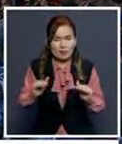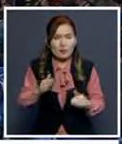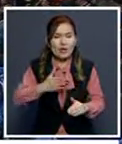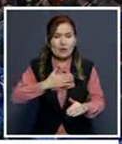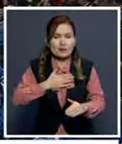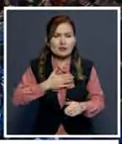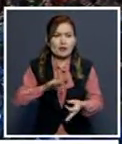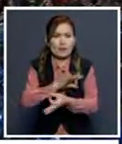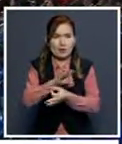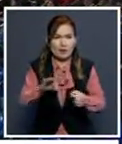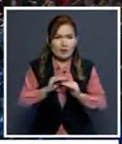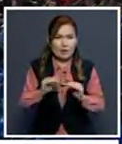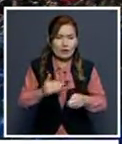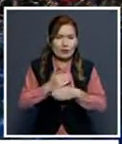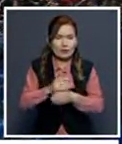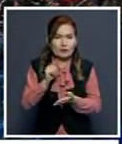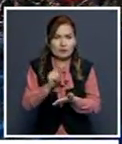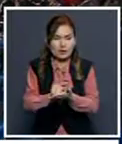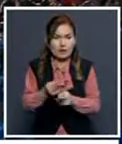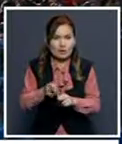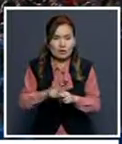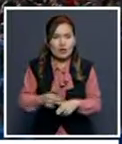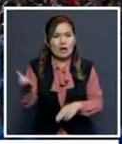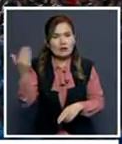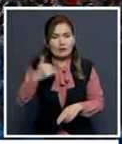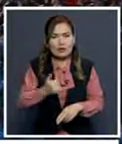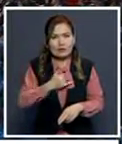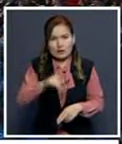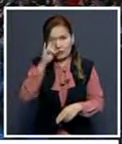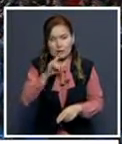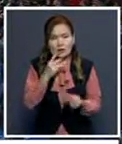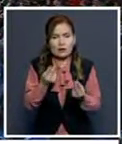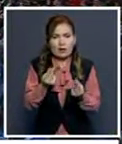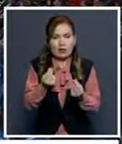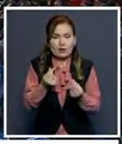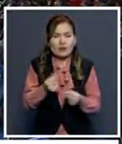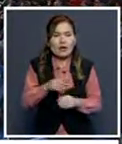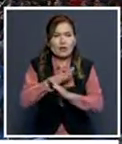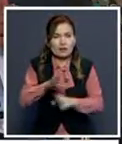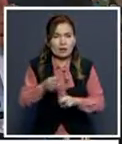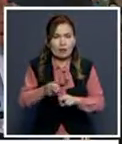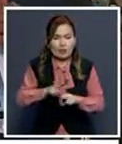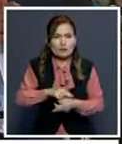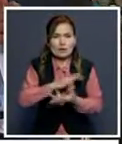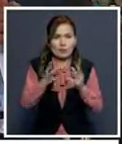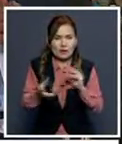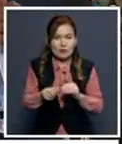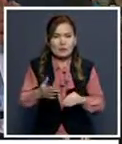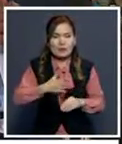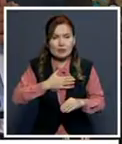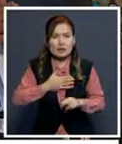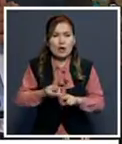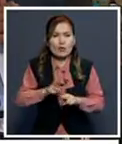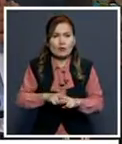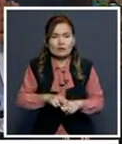ғой. Қолымыз оған тиген жоқ, қаражатымыз болған жоқ. Мемлекет қиын қыстау заманда жүргенде ол мәселені біз жіберіп